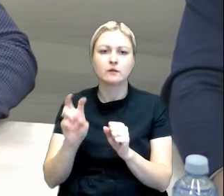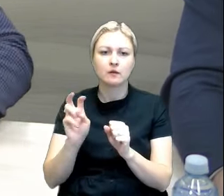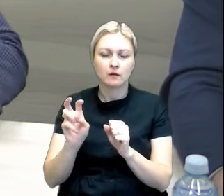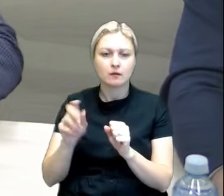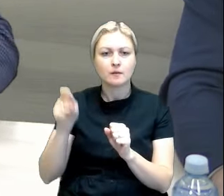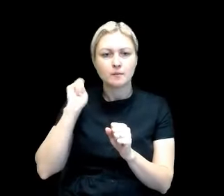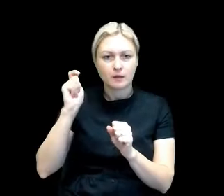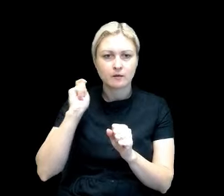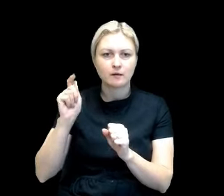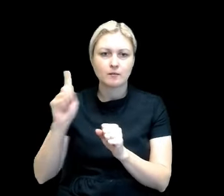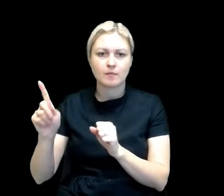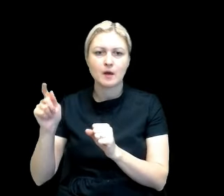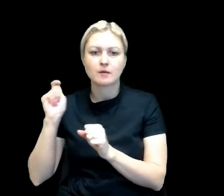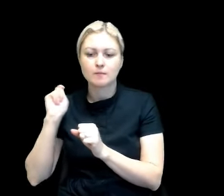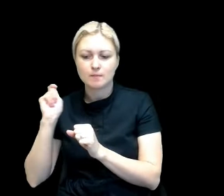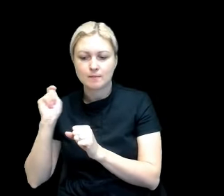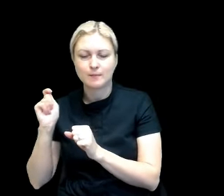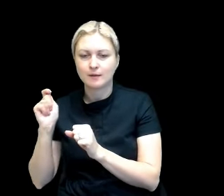balsuoju